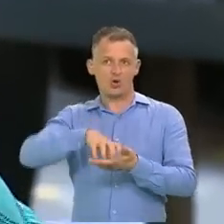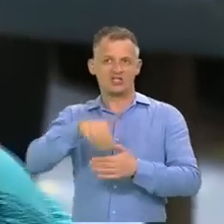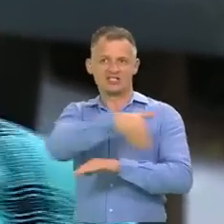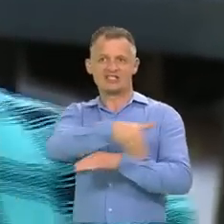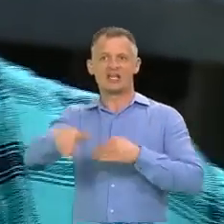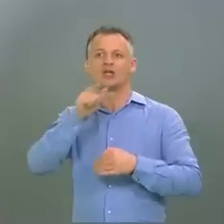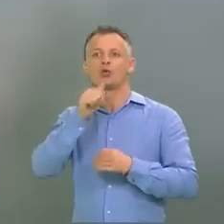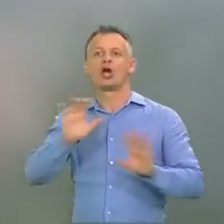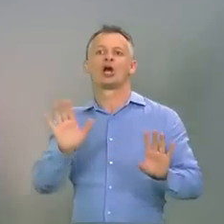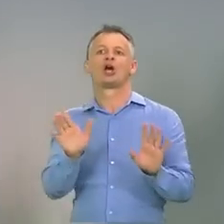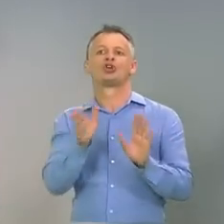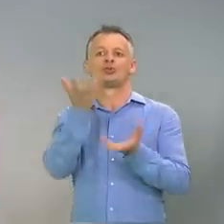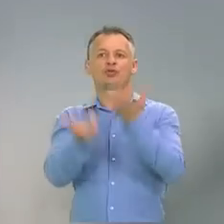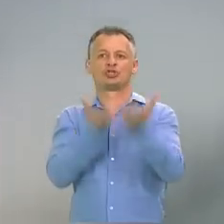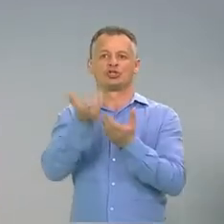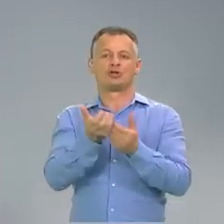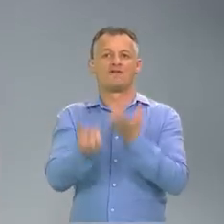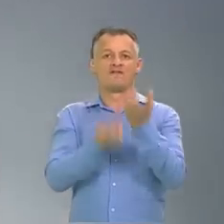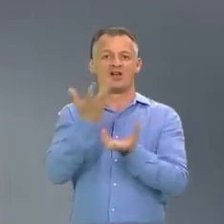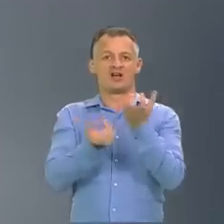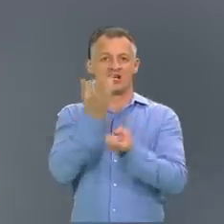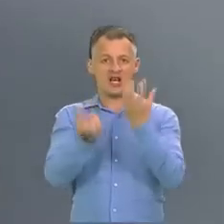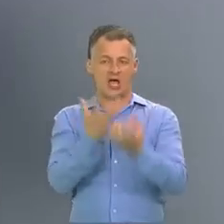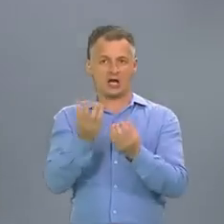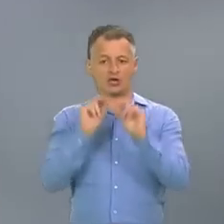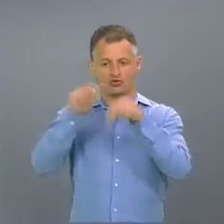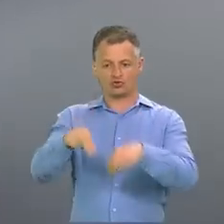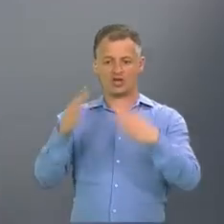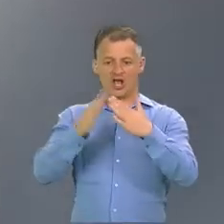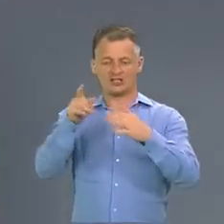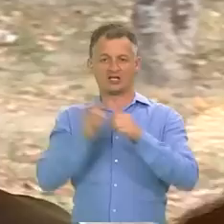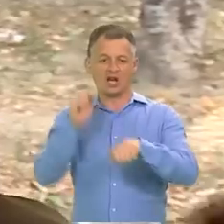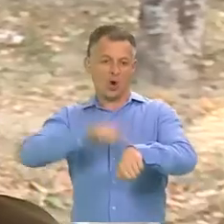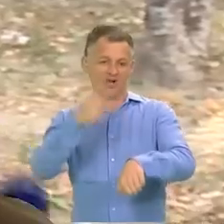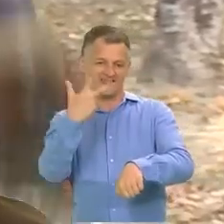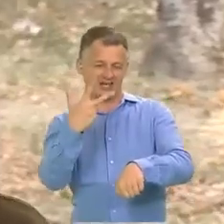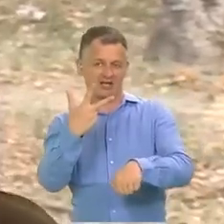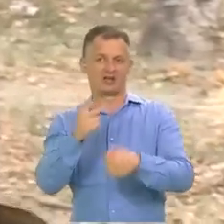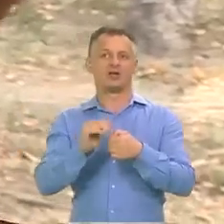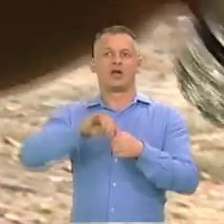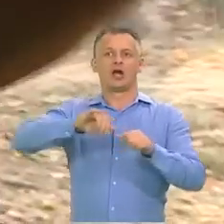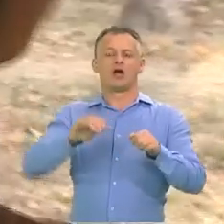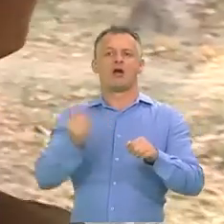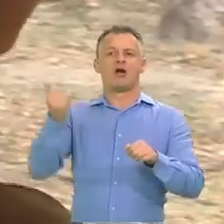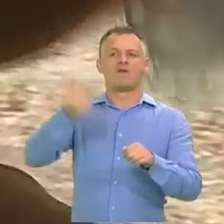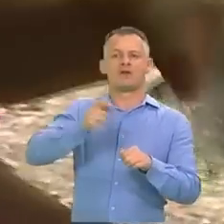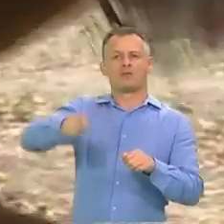a izbucnit incendiul, iar flăcările au ajuns și la locuința ei. De la 3 fără un sfert a venit pompierii și nu s-o face nimic, a ars toată strada. Toate casele au ars pe